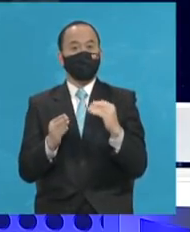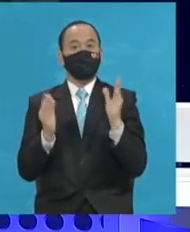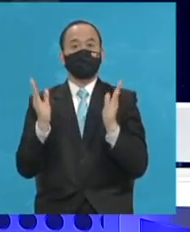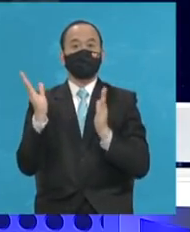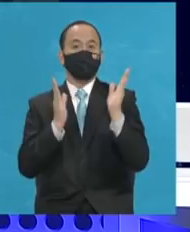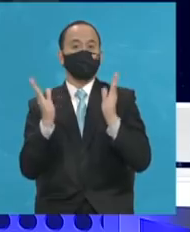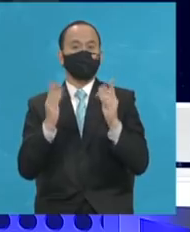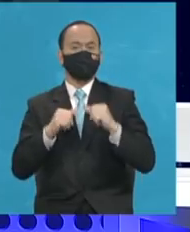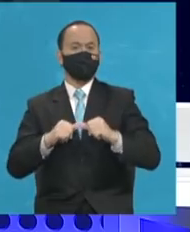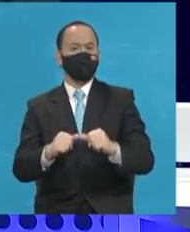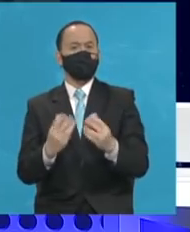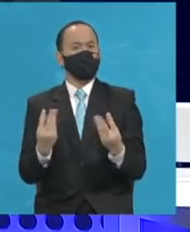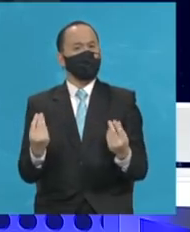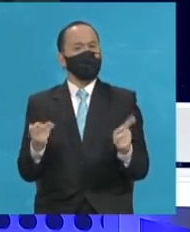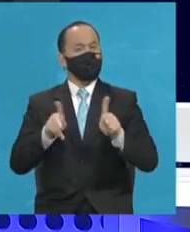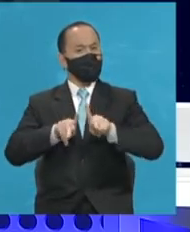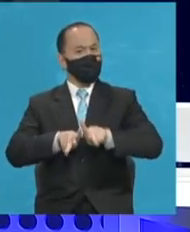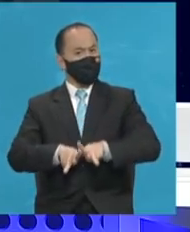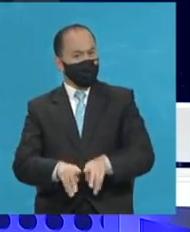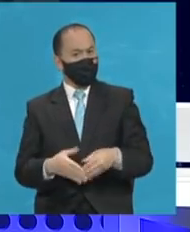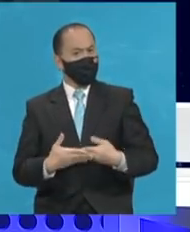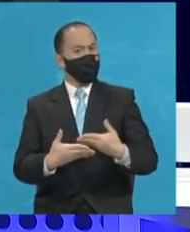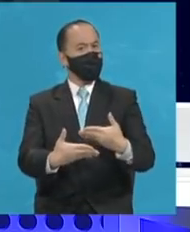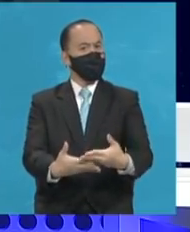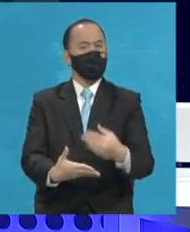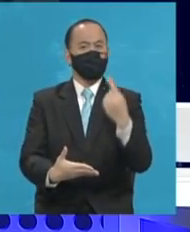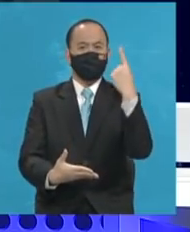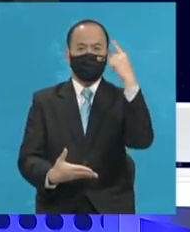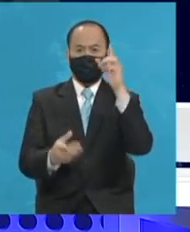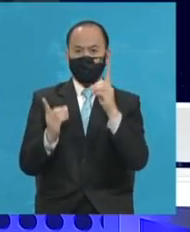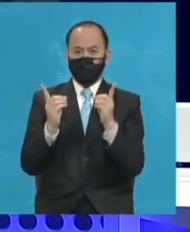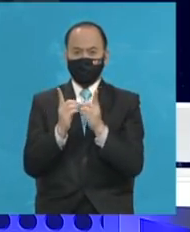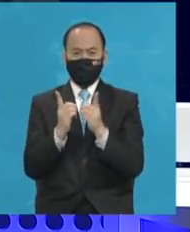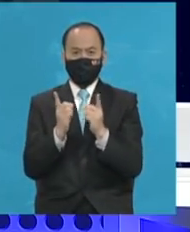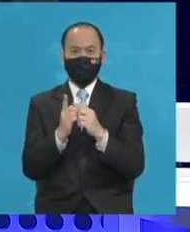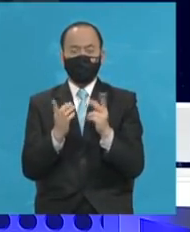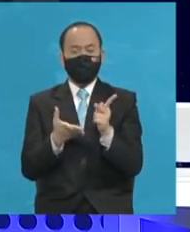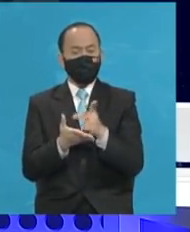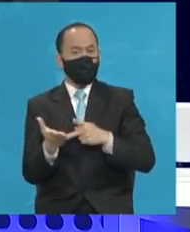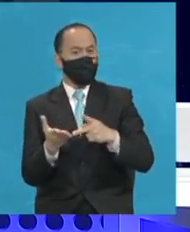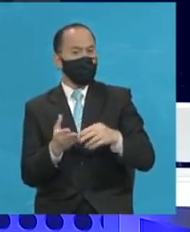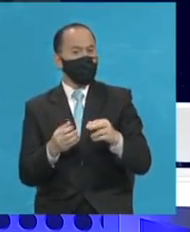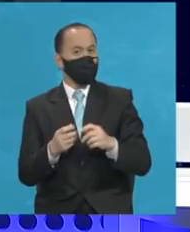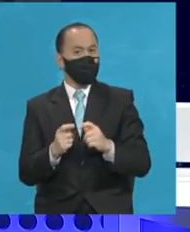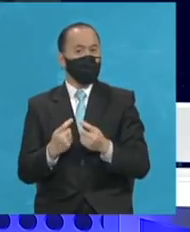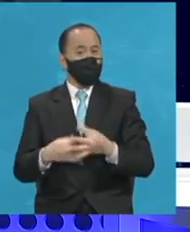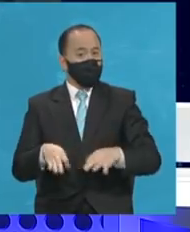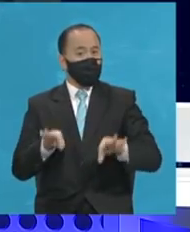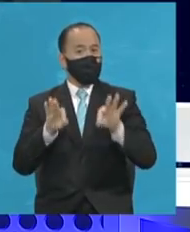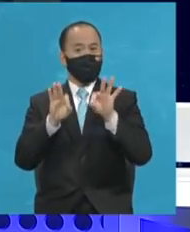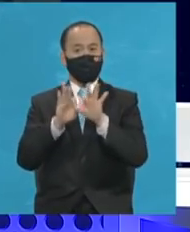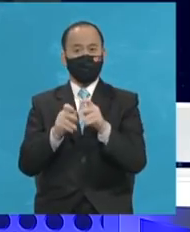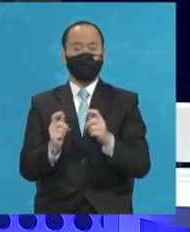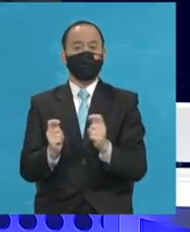terus memberikan banyak peluang untuk bermusyawarah mengenai perkara-perkara berkepentingan bersama meskipun